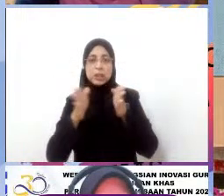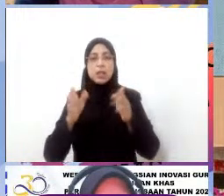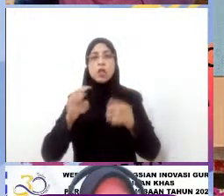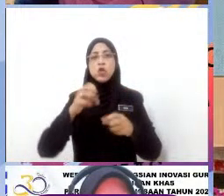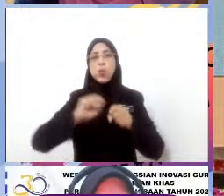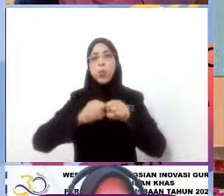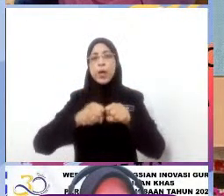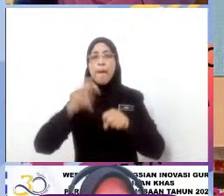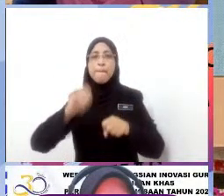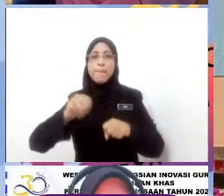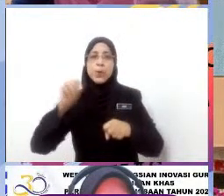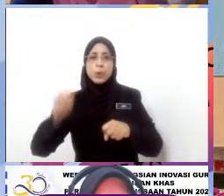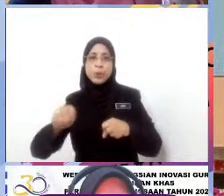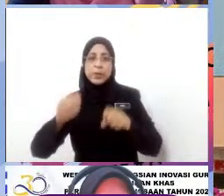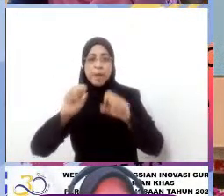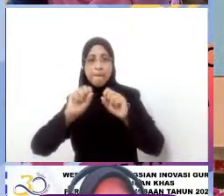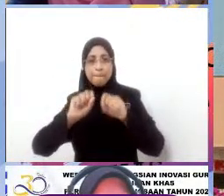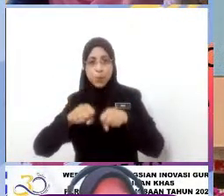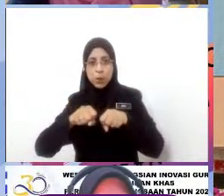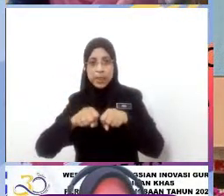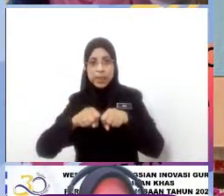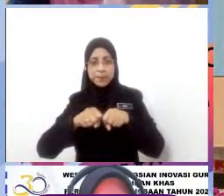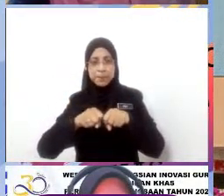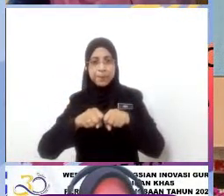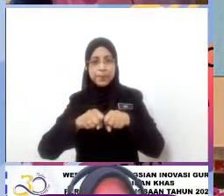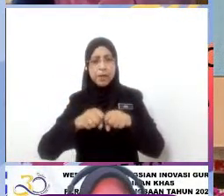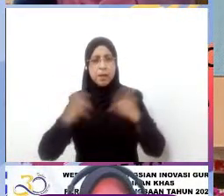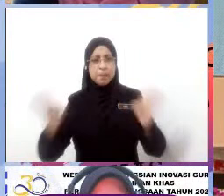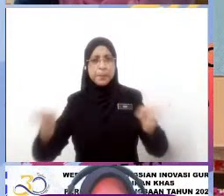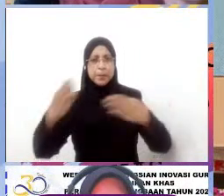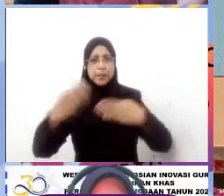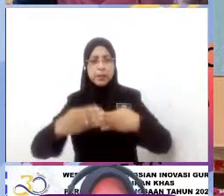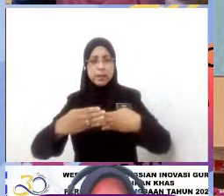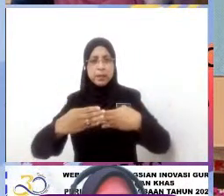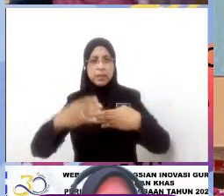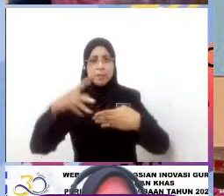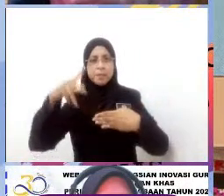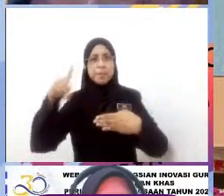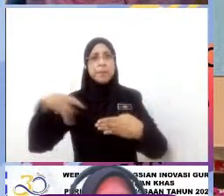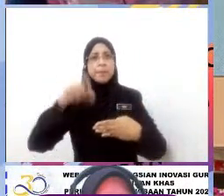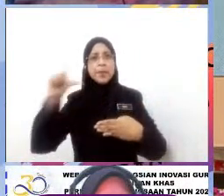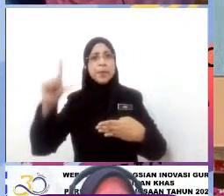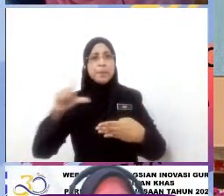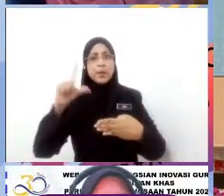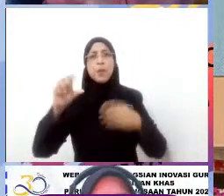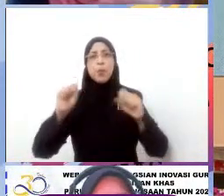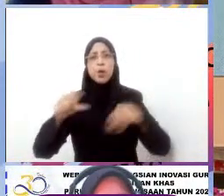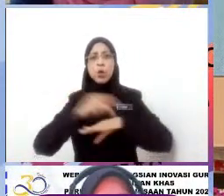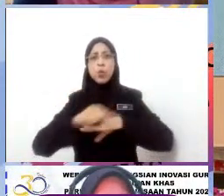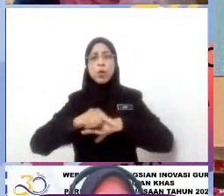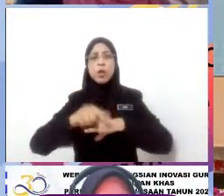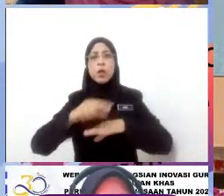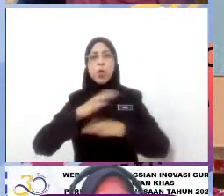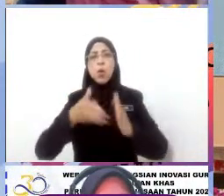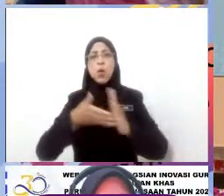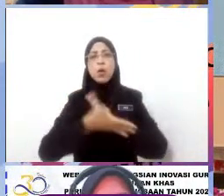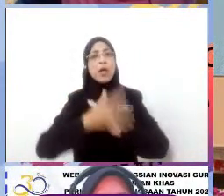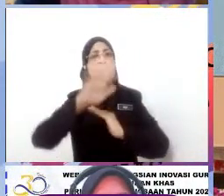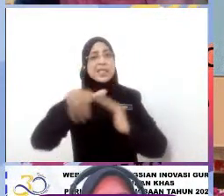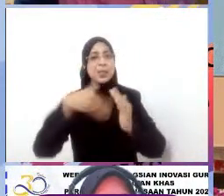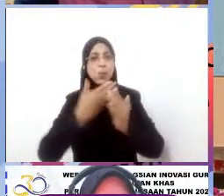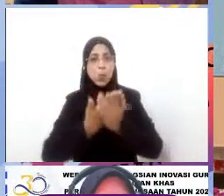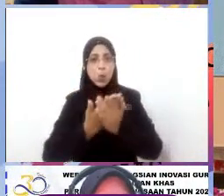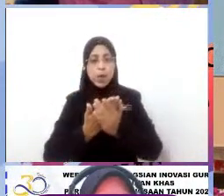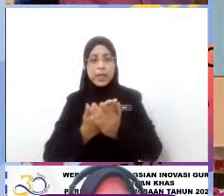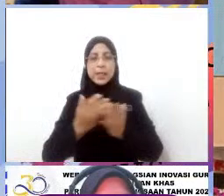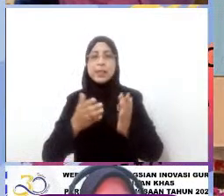ni boleh, sebab bila bilik media tu kan digunakan oleh semua orang. Jadi bila bilik tu ada orang lain yang booking, jadi kita guna